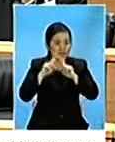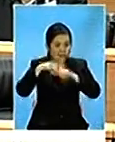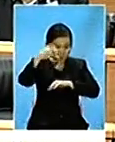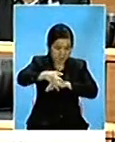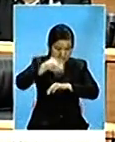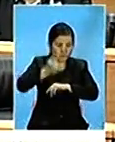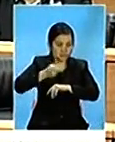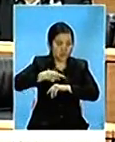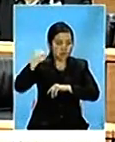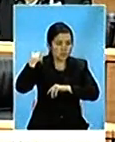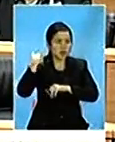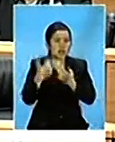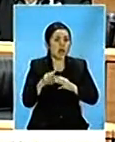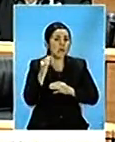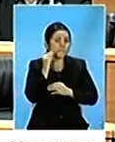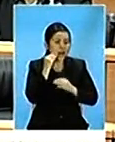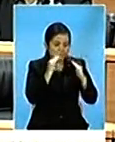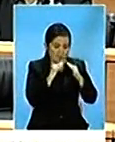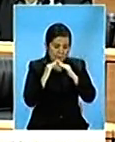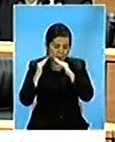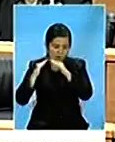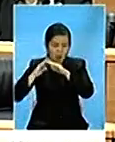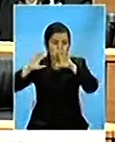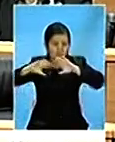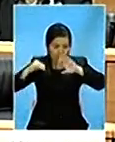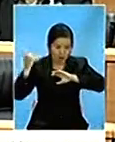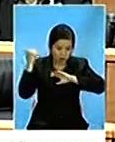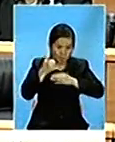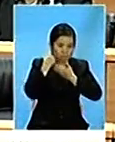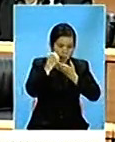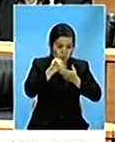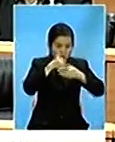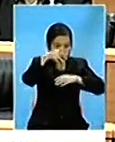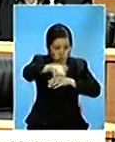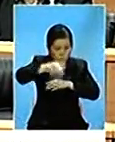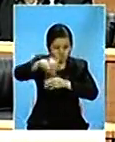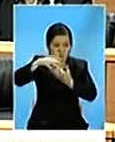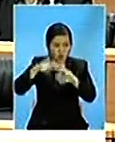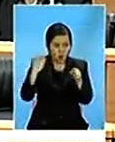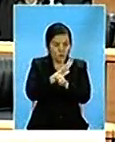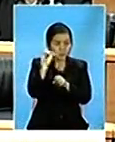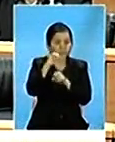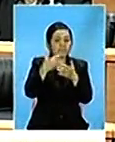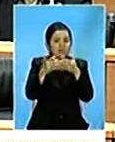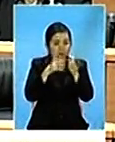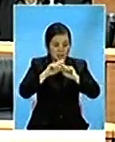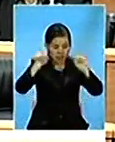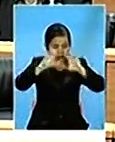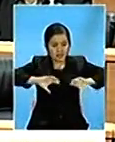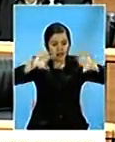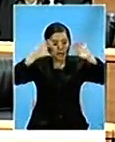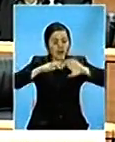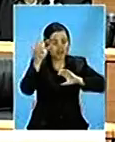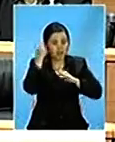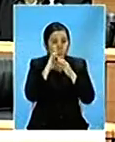บายน้ำตามหมู่บ้านต่างๆกรมราชทัณฑ์เข้าไปลอกโดยรัฐบาลทำแล้วครับแม้จะไม่ครบทุกหมู่บ้านแต่ก็เป็นนิมิตหมายอันดีที่รัฐบาลกังวลใจ